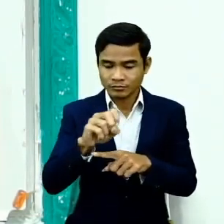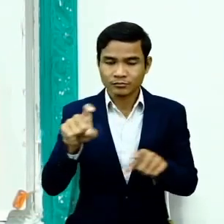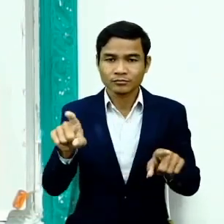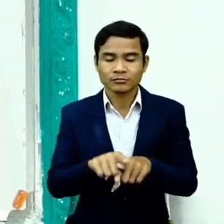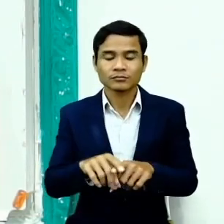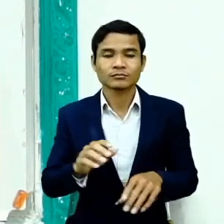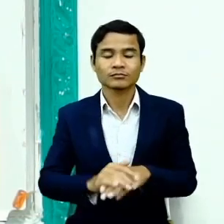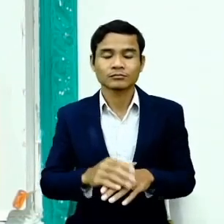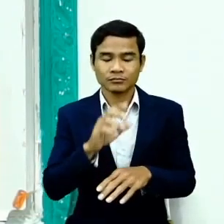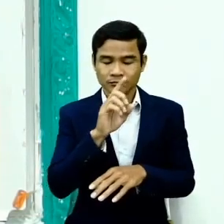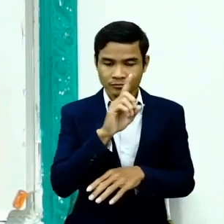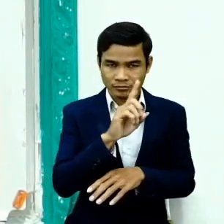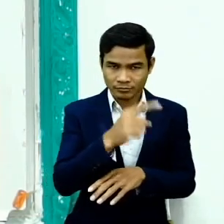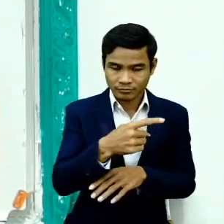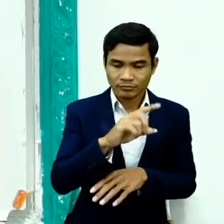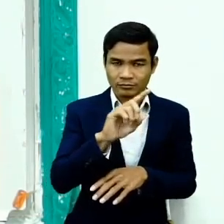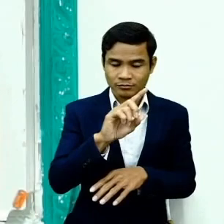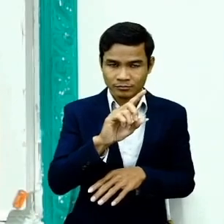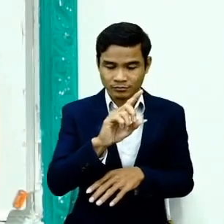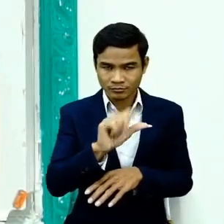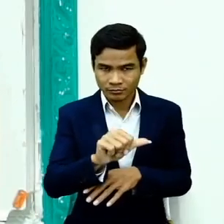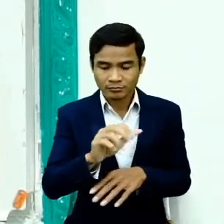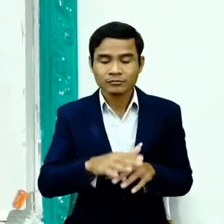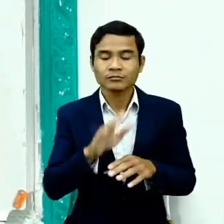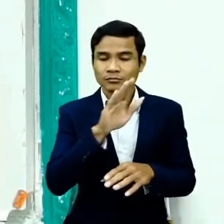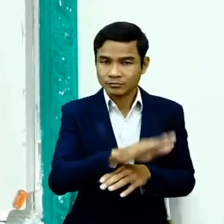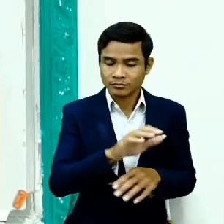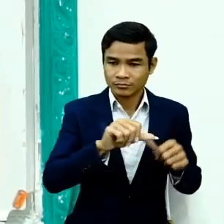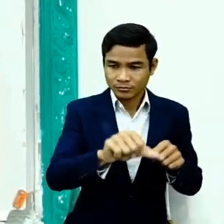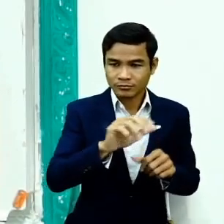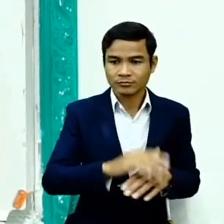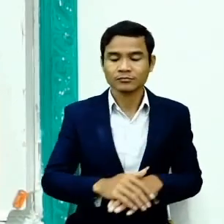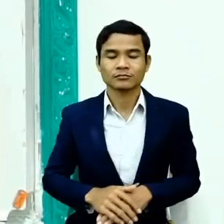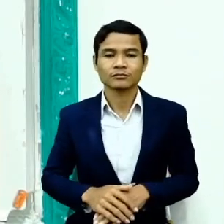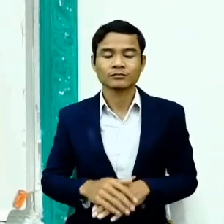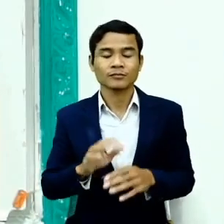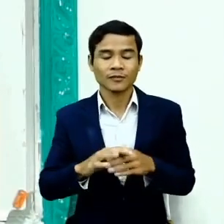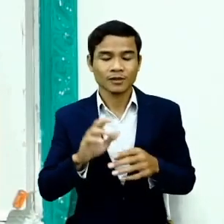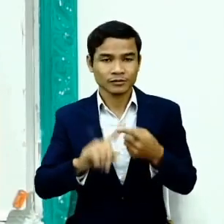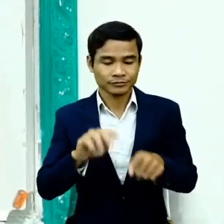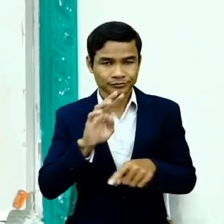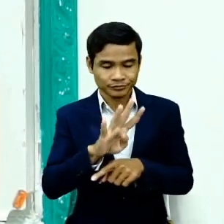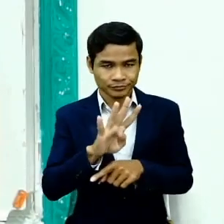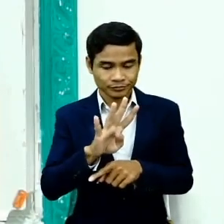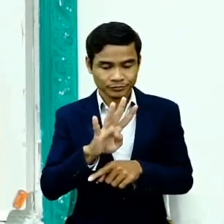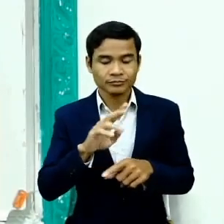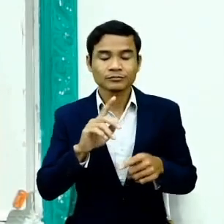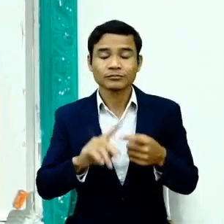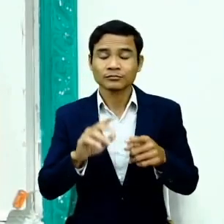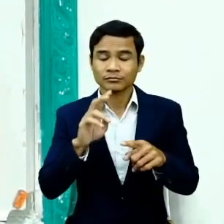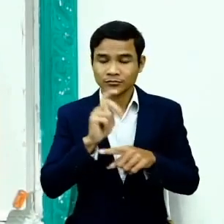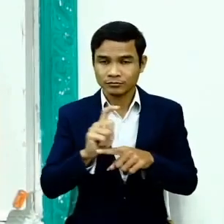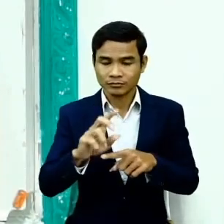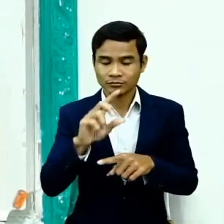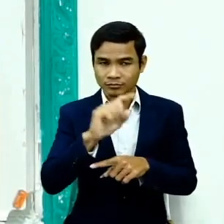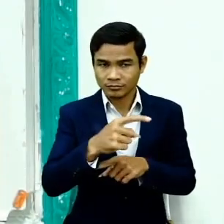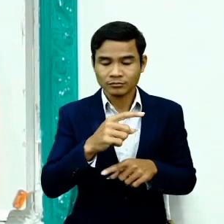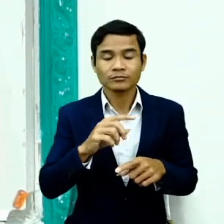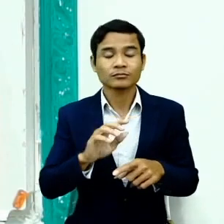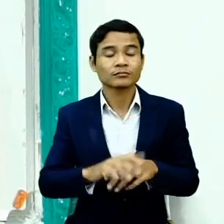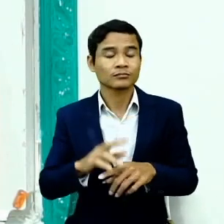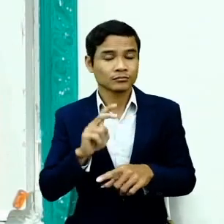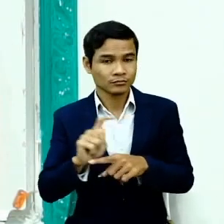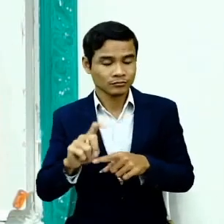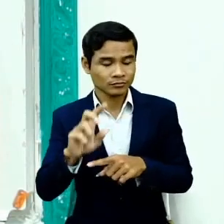đài chà chân cái tổng bón mình lịch bốn cái tổng rối mình lịch bốn con mơ nè chà chân bằng cốt cái tổng